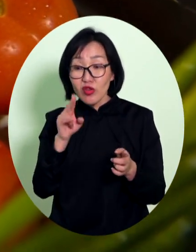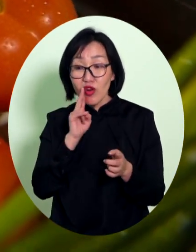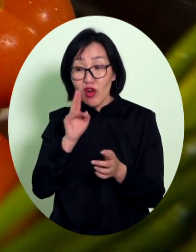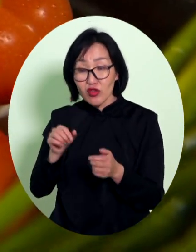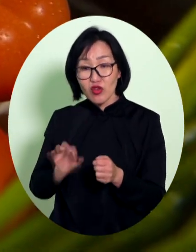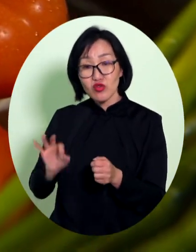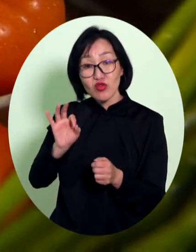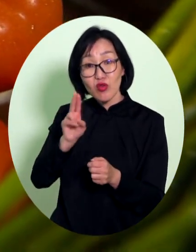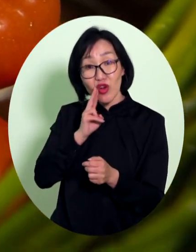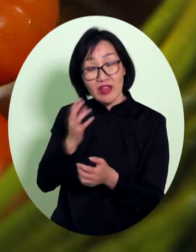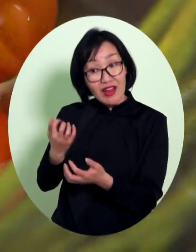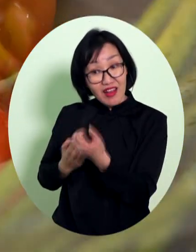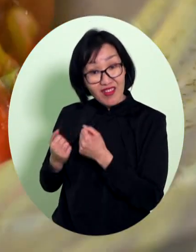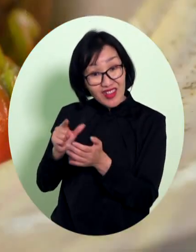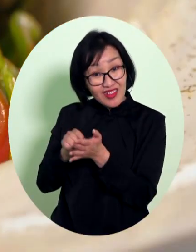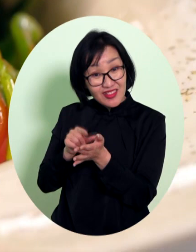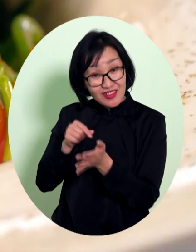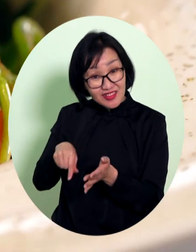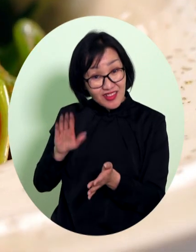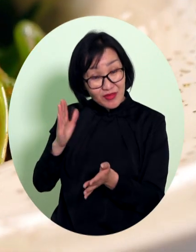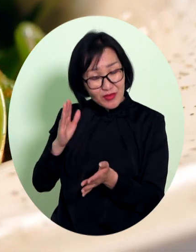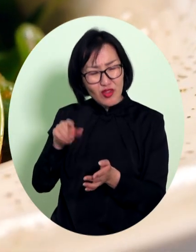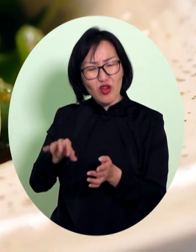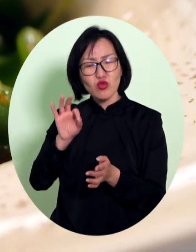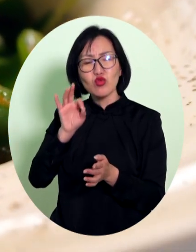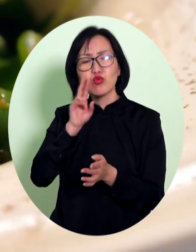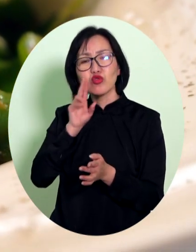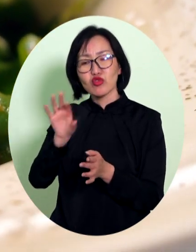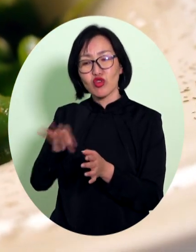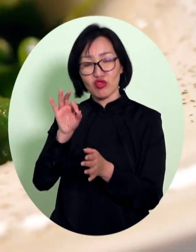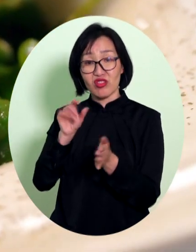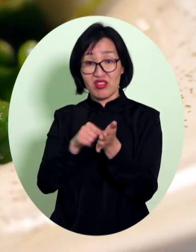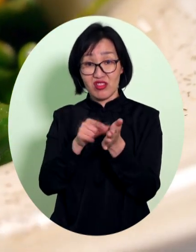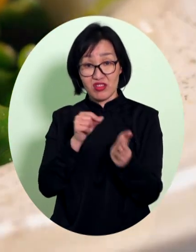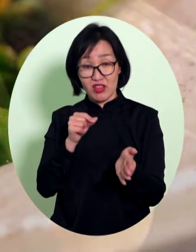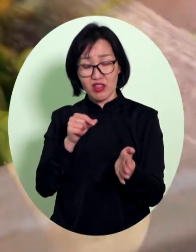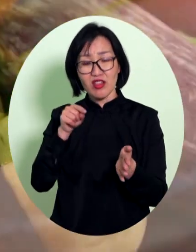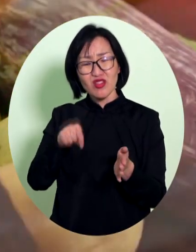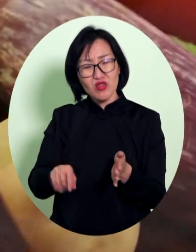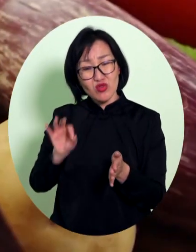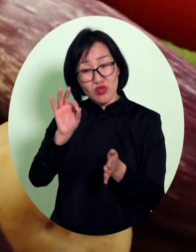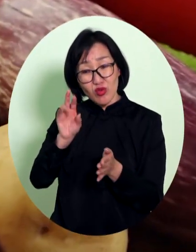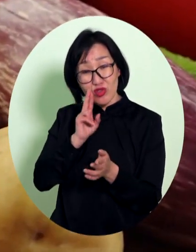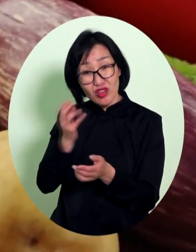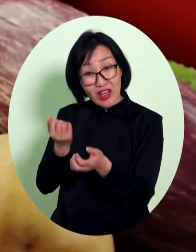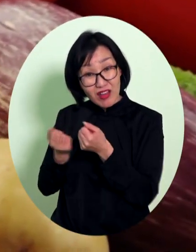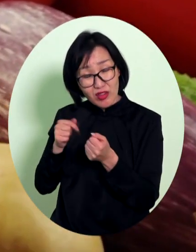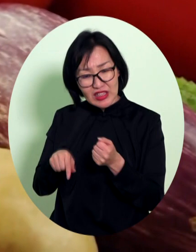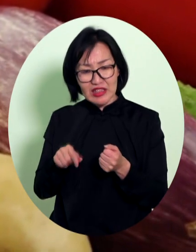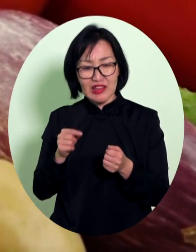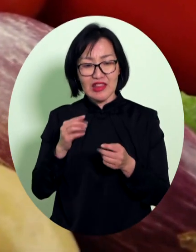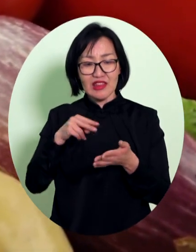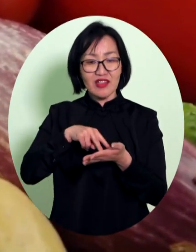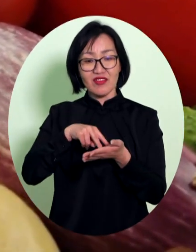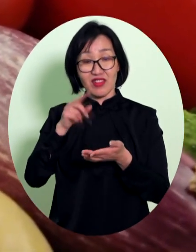хоолоор зохистой хэмжээ харьцаатайгаар авахын тулд хоол хүнсээ зөв сонгож хэрэглэх нь зүйтэй байгаа юм. Эдгээрийн зохистой харьцаа тэнцвэр алдагдвал хүний